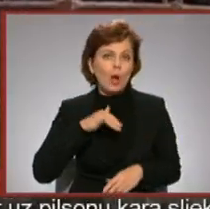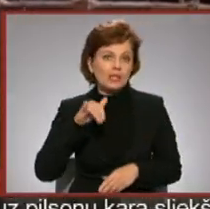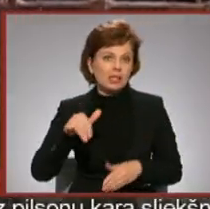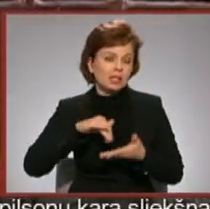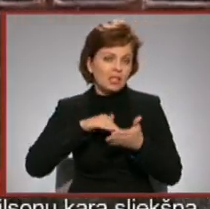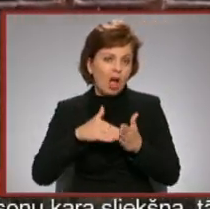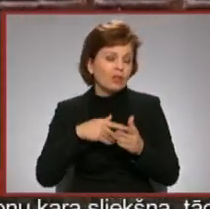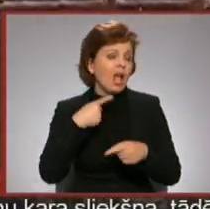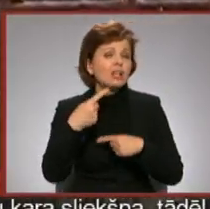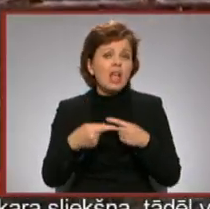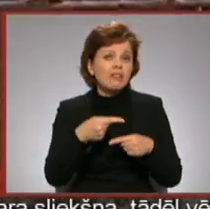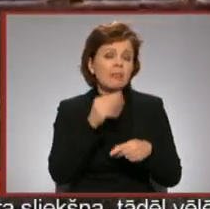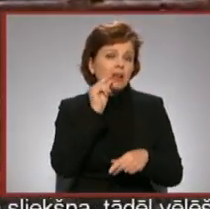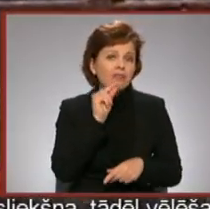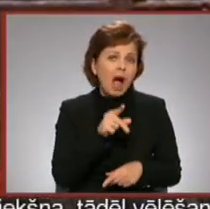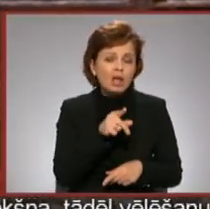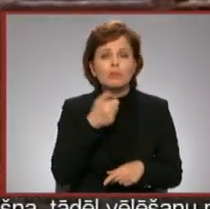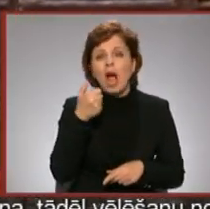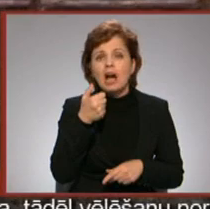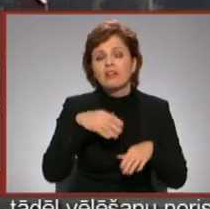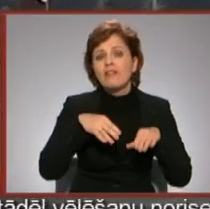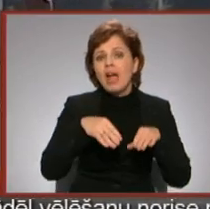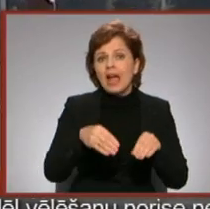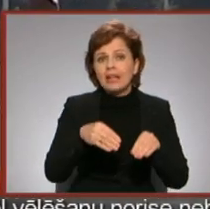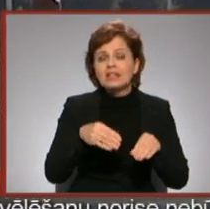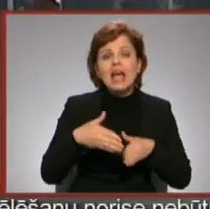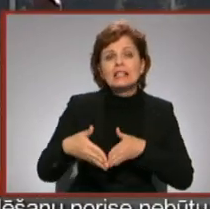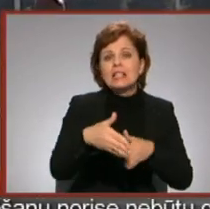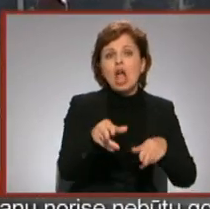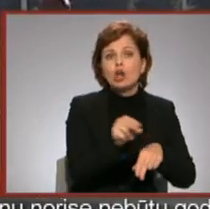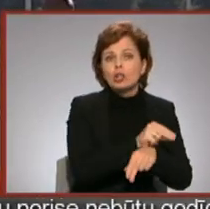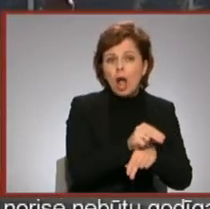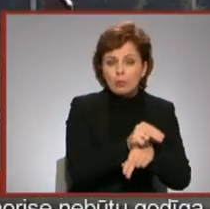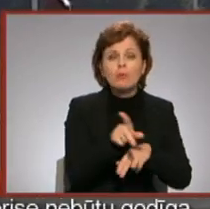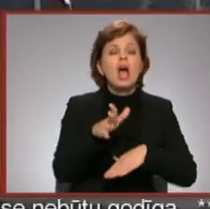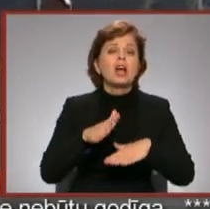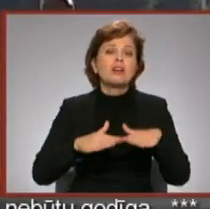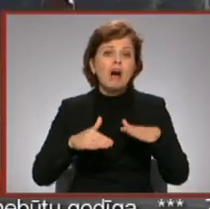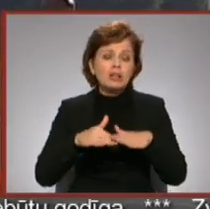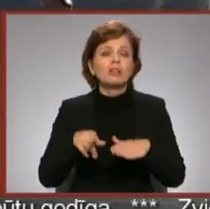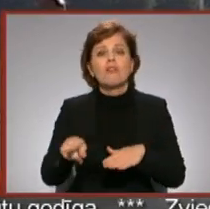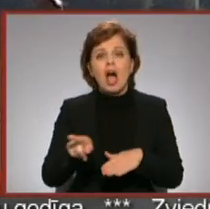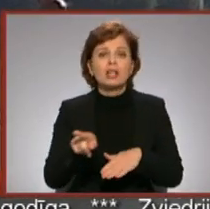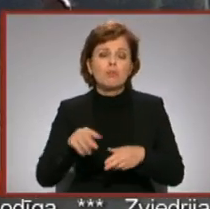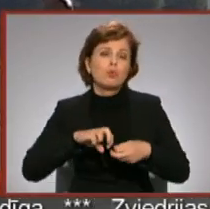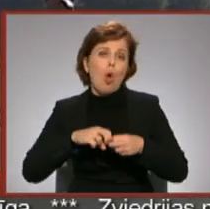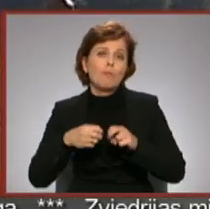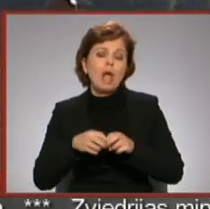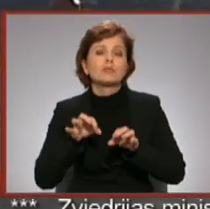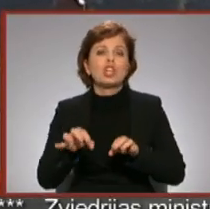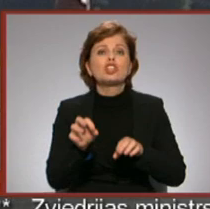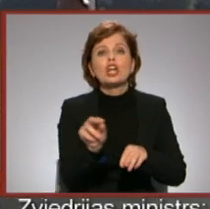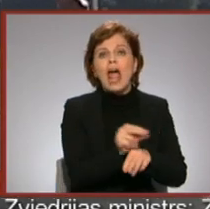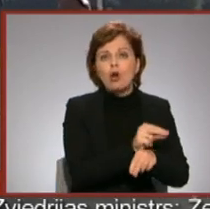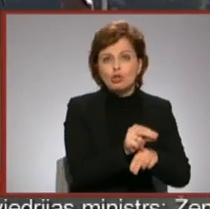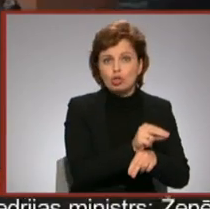Tomēr nevienmēr vainojums tikai gadiem neveiktais ceļu remonts. Nereti kvalitāte klibo arī rekonstruētos ceļu posmos. Tie procenti ir